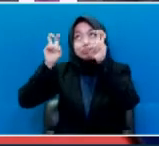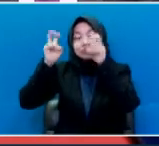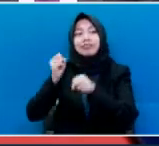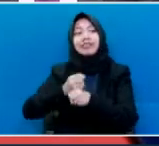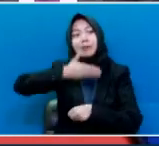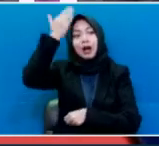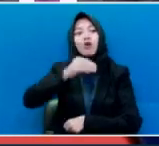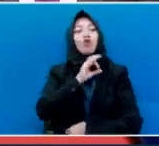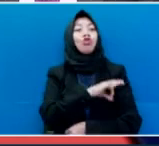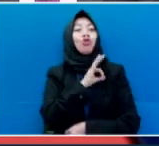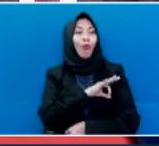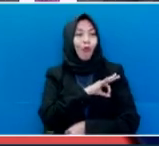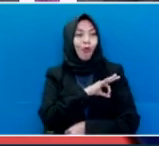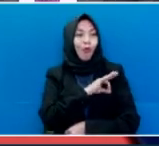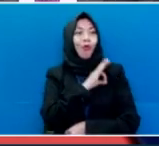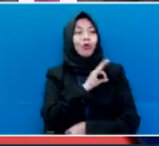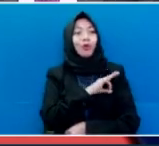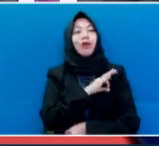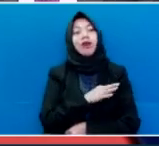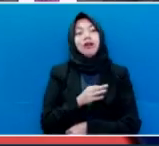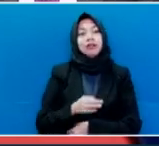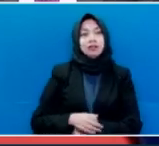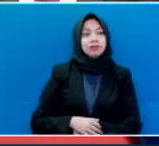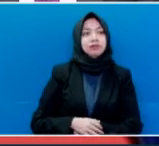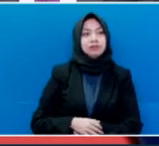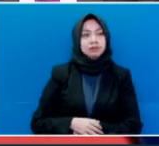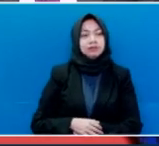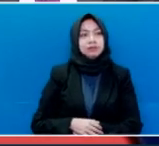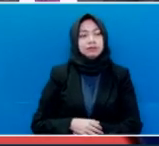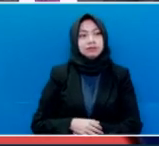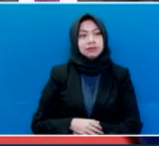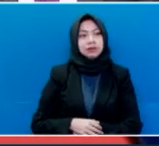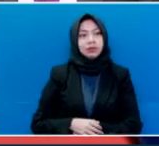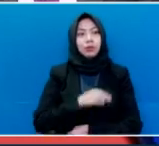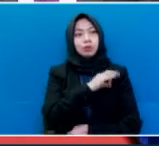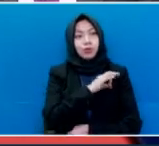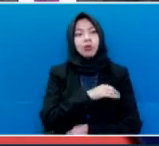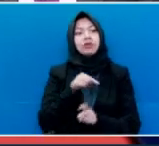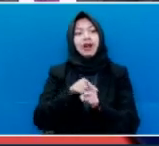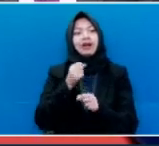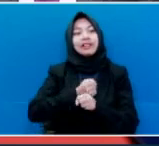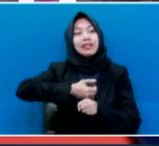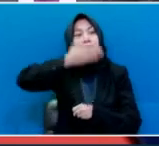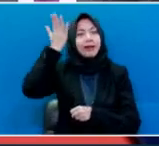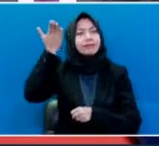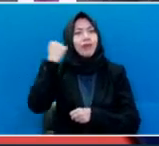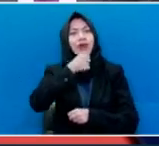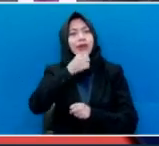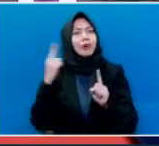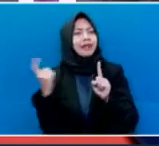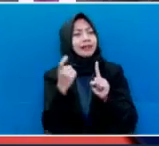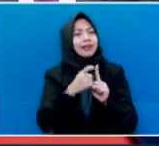gitu karena ya tadi panggung lalu kemudian jawaban Gibran kan selalu begitu ya Mas ya